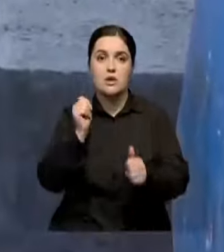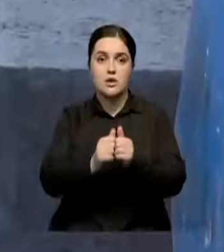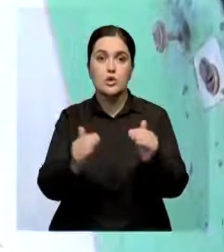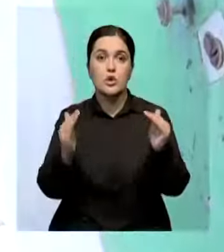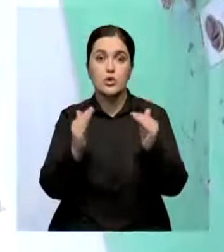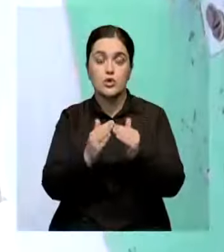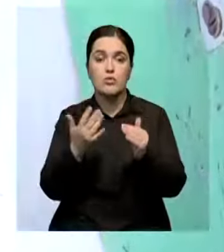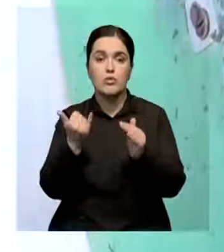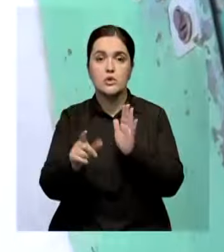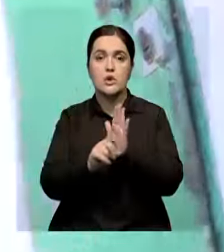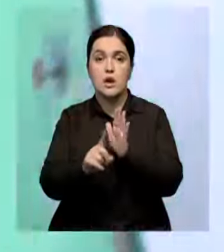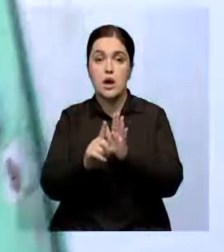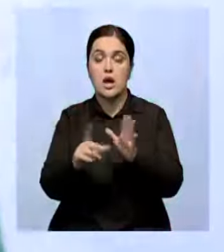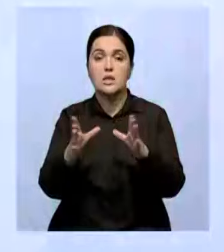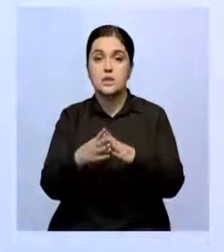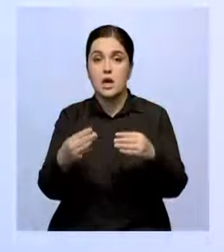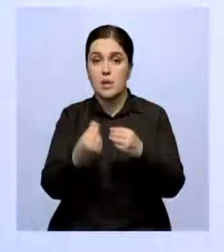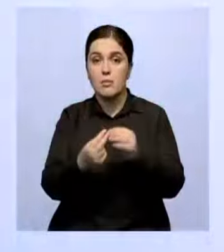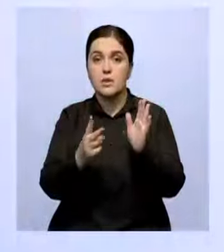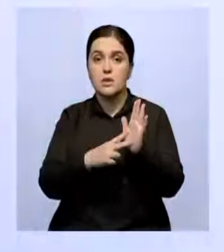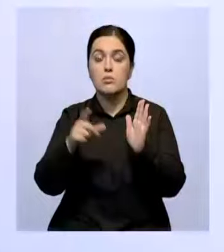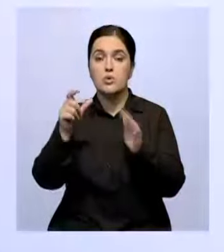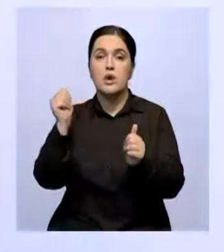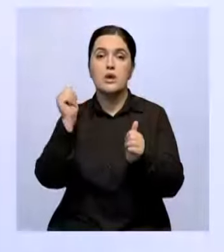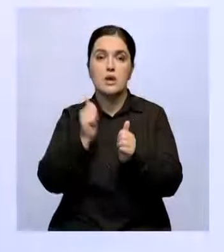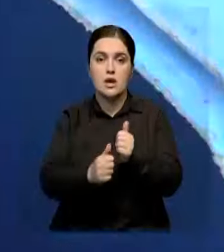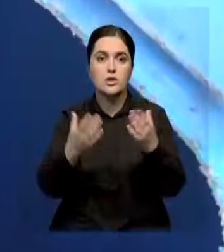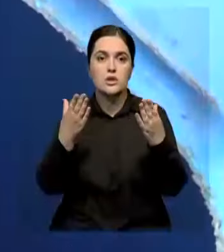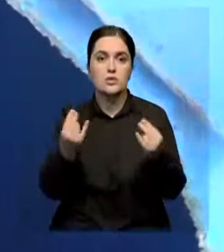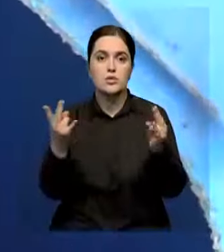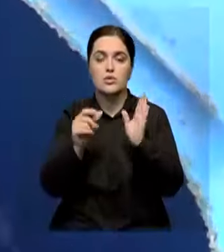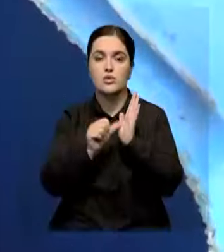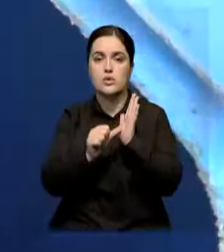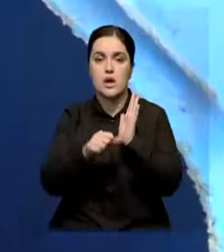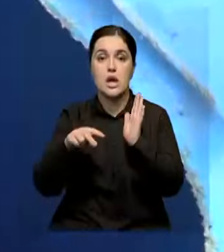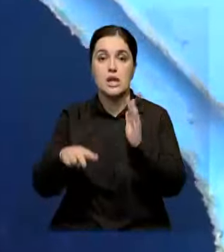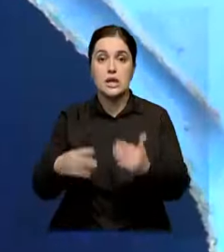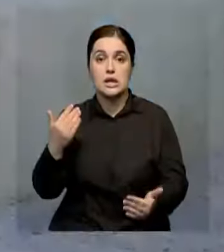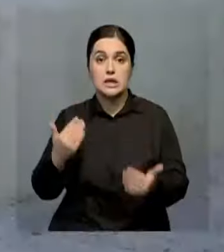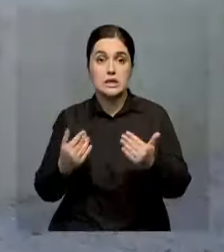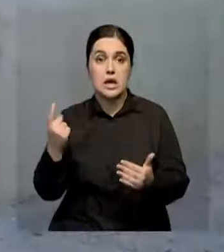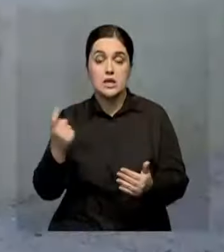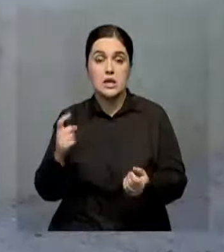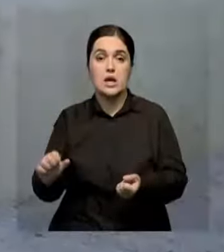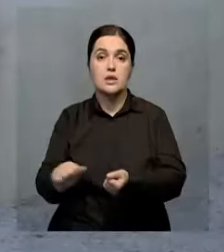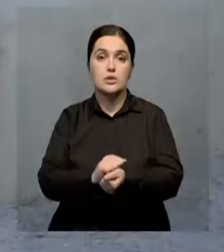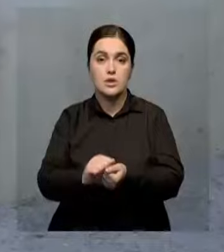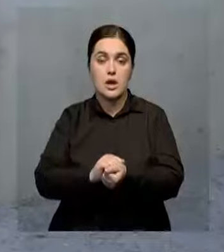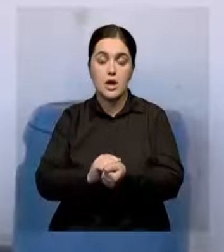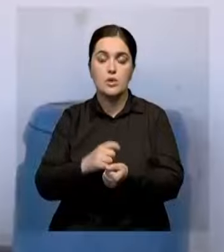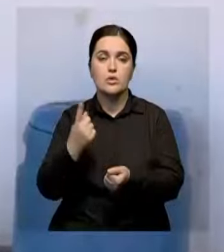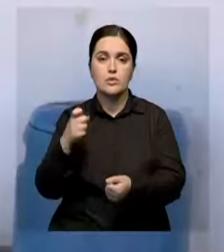ней нужно идти. Для семьи из 7 человек каждый день необходимо минимум 60 литров. А если хозяйка затеяла стирку, то и все